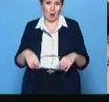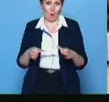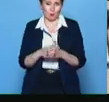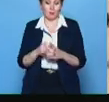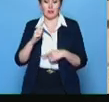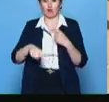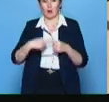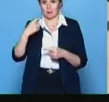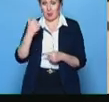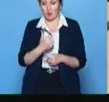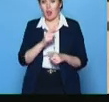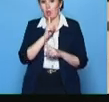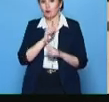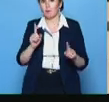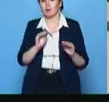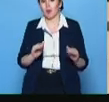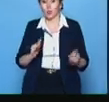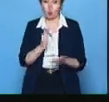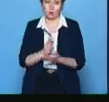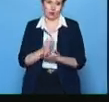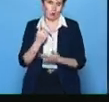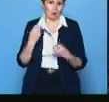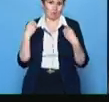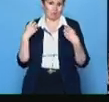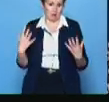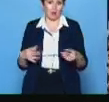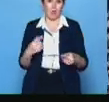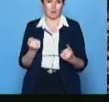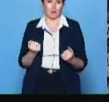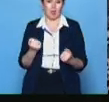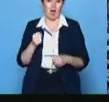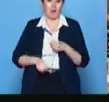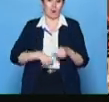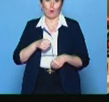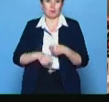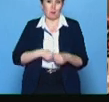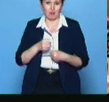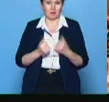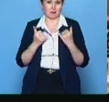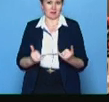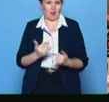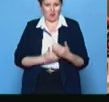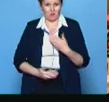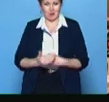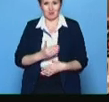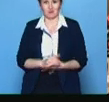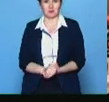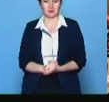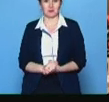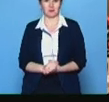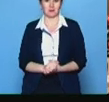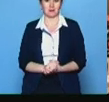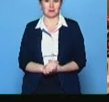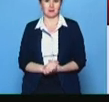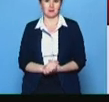неделю для особенных детей Удмуртии состоится еще один праздник – катание на велосипедах. Елена Керн, Максим Кузнецов, телеканал «Моя